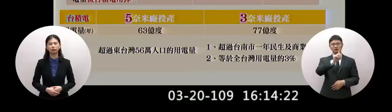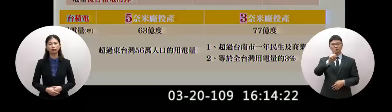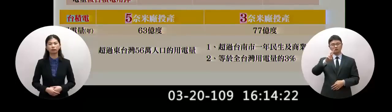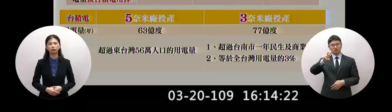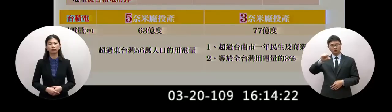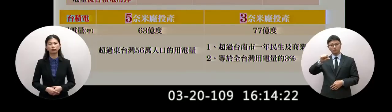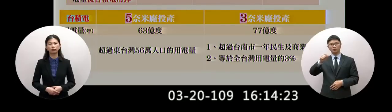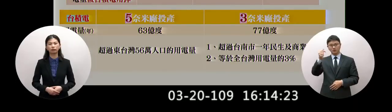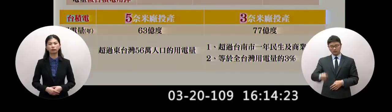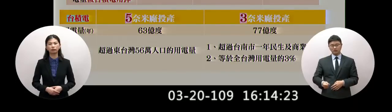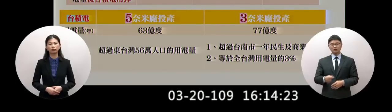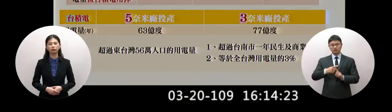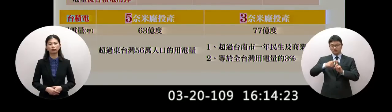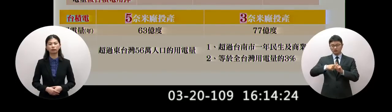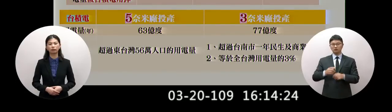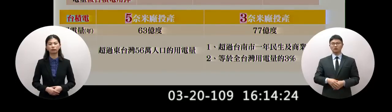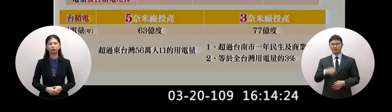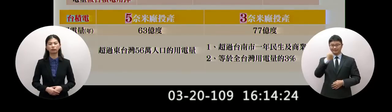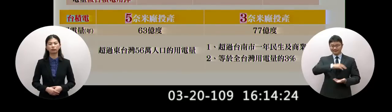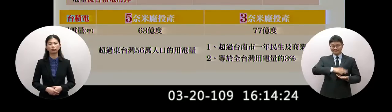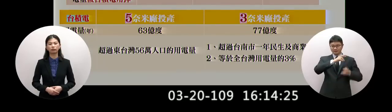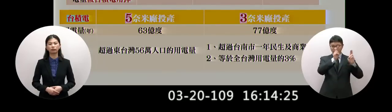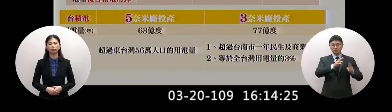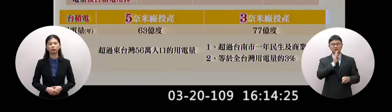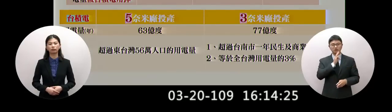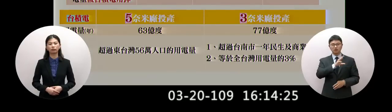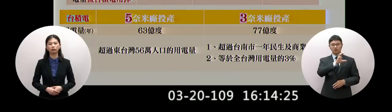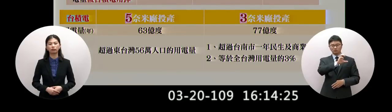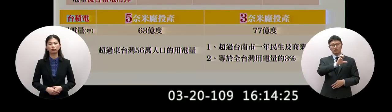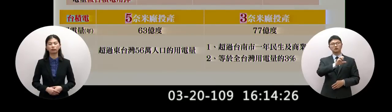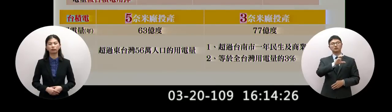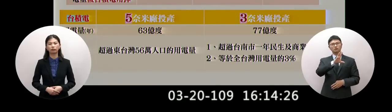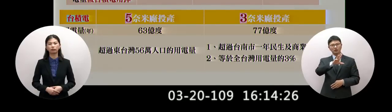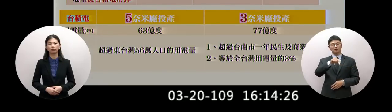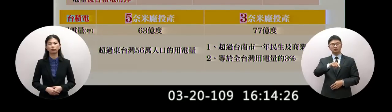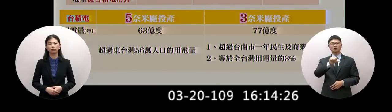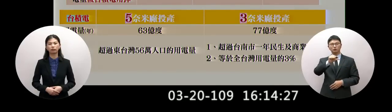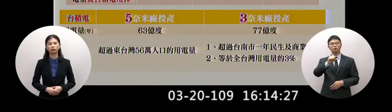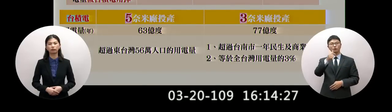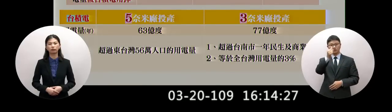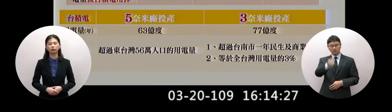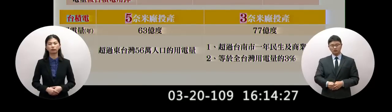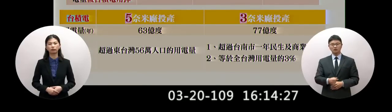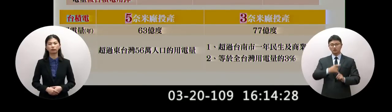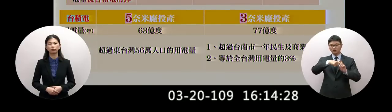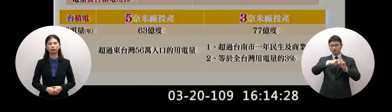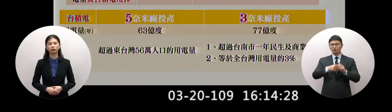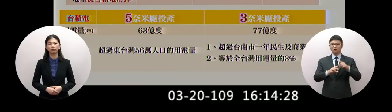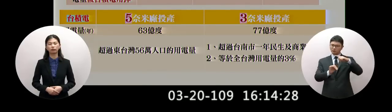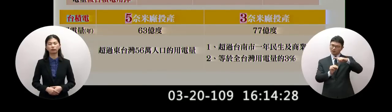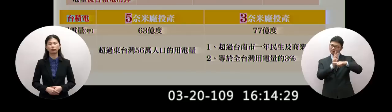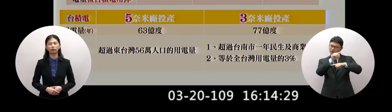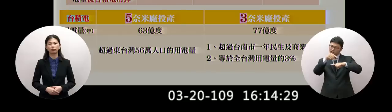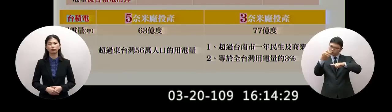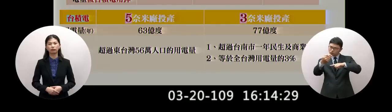2125亿度，台积电的用电量是88.5亿度，它的占比